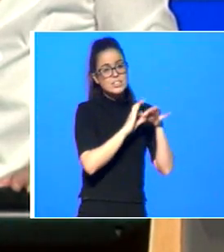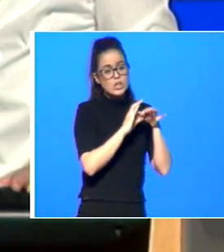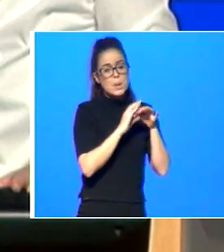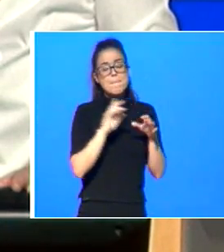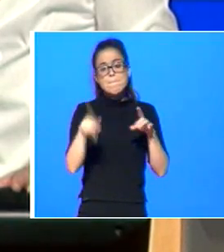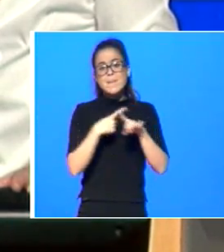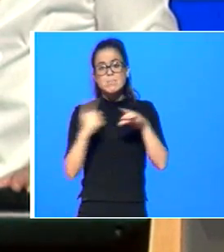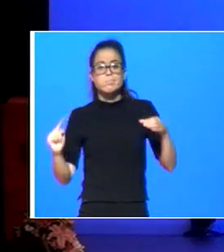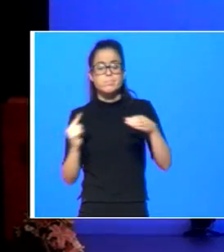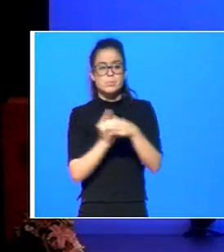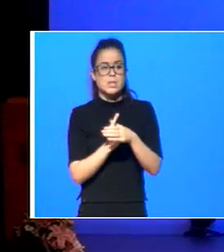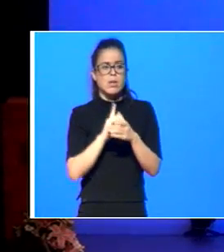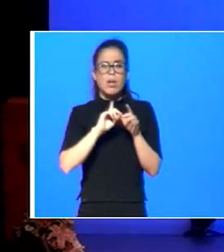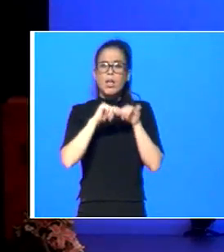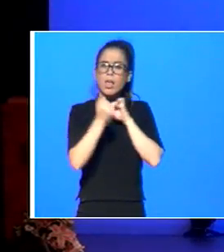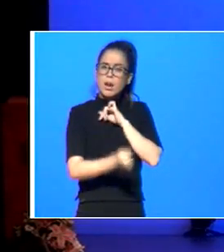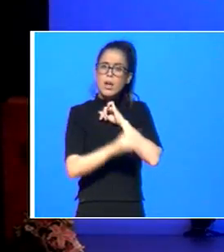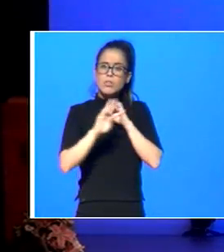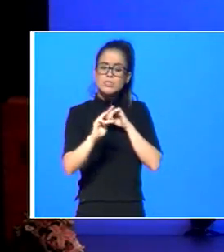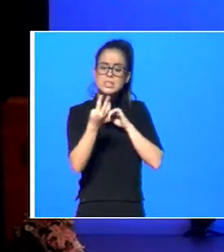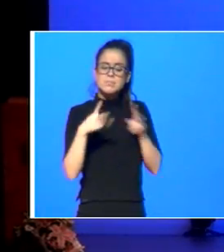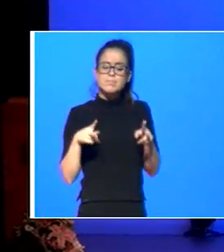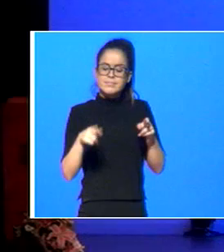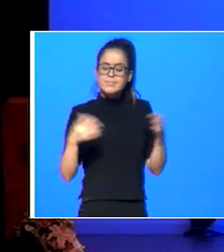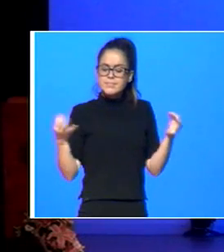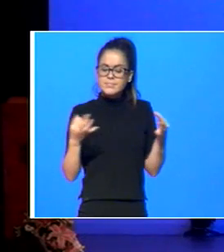ibilbide horretan. Eta gero, hirugarren atala izango litzateke ja